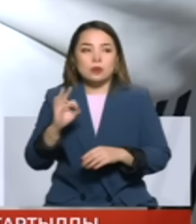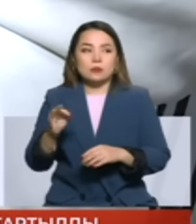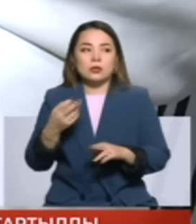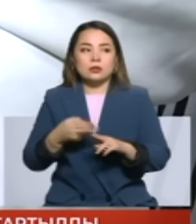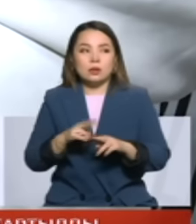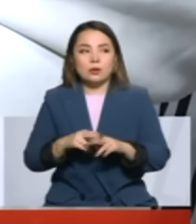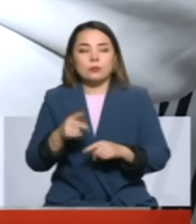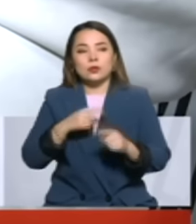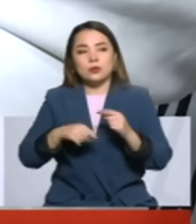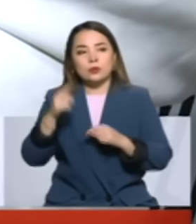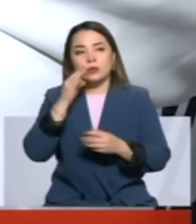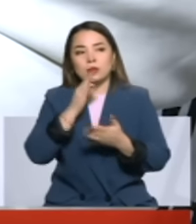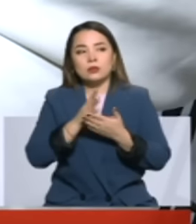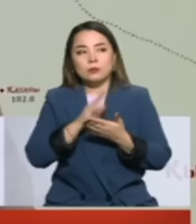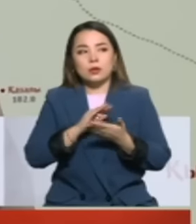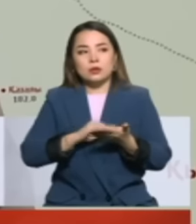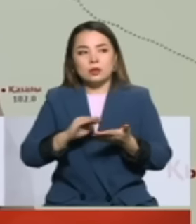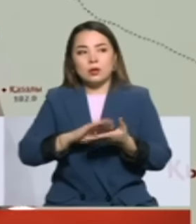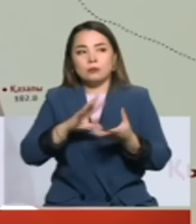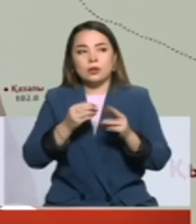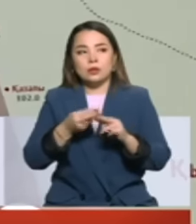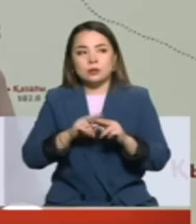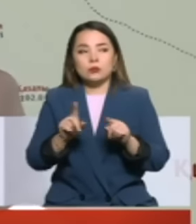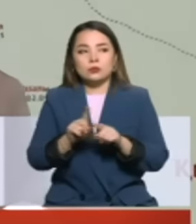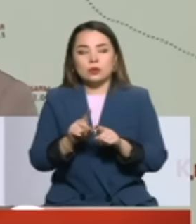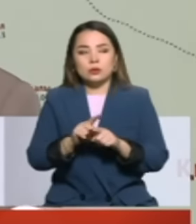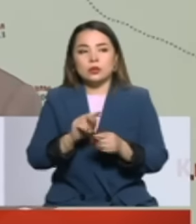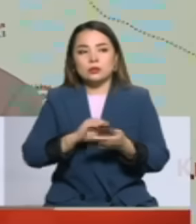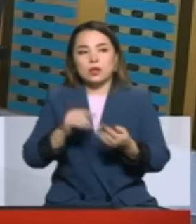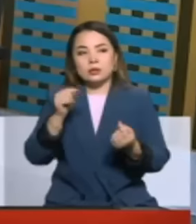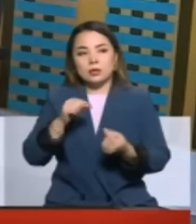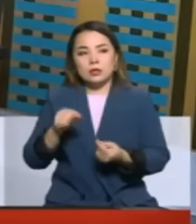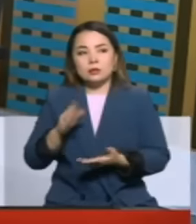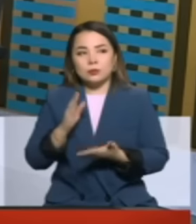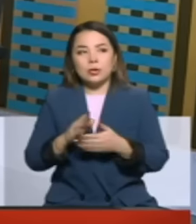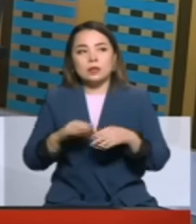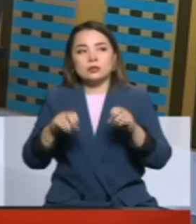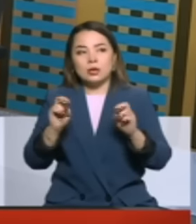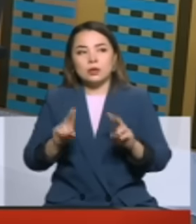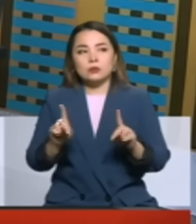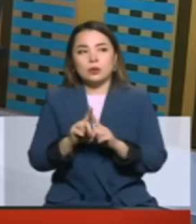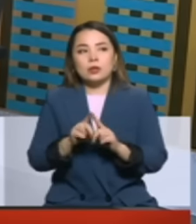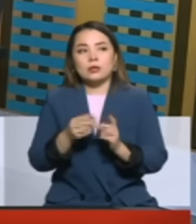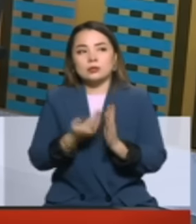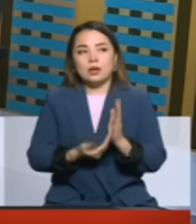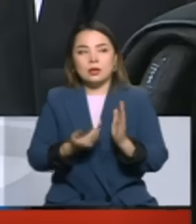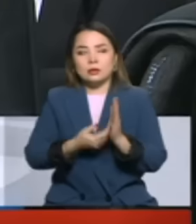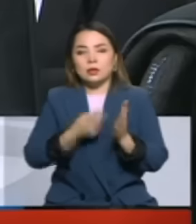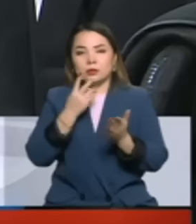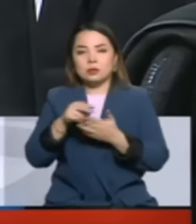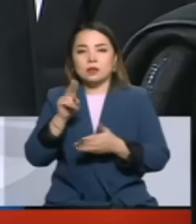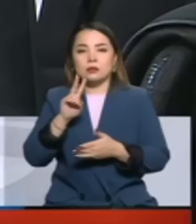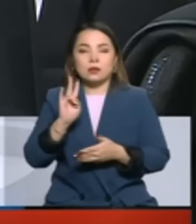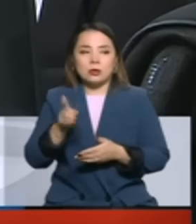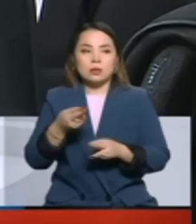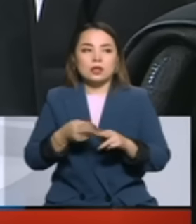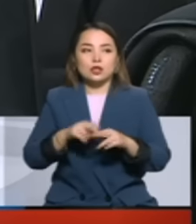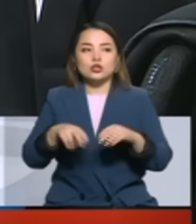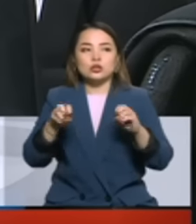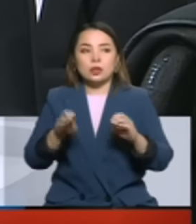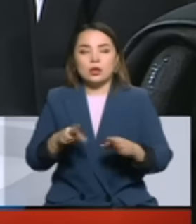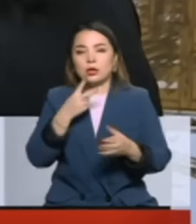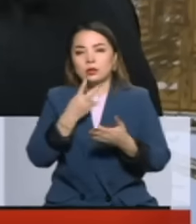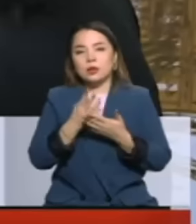перзентханаға ораламын деп кеткен. Жазу үлгісі де қолхаттағы жазумен сәйкес келіп тұр. Мұны арнайы сараптама да растаған. ДНК тест шешімі